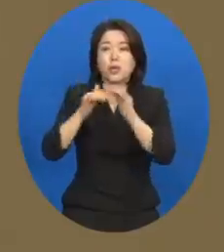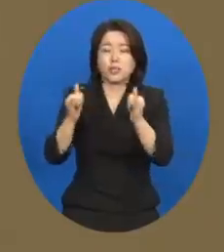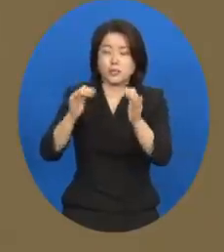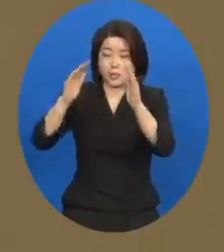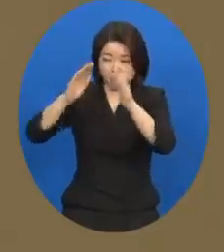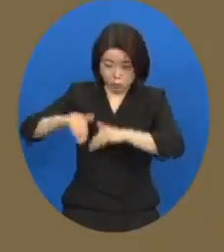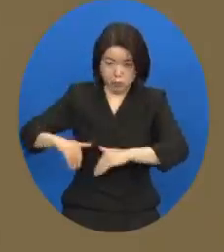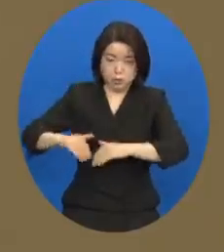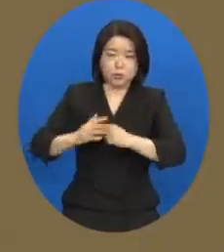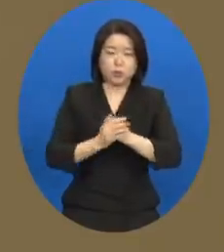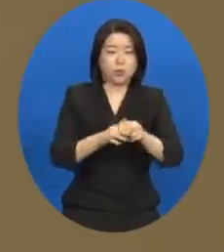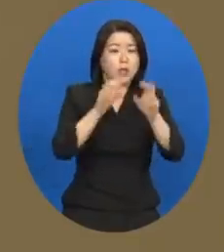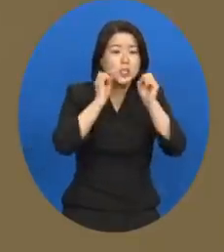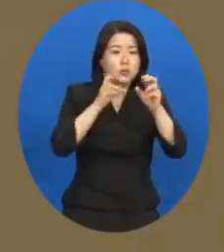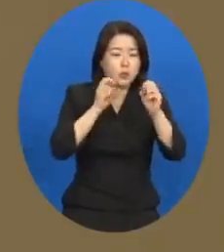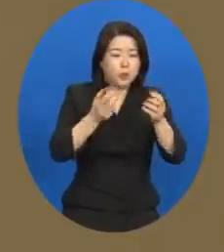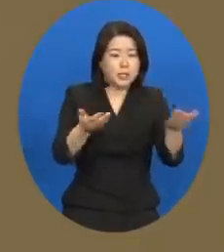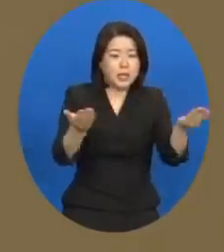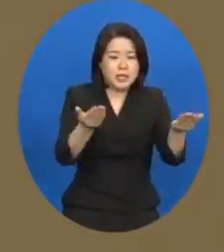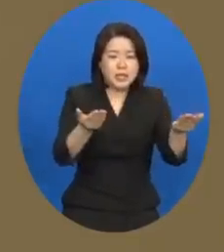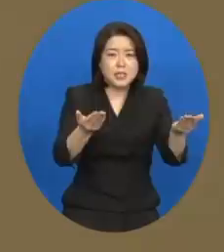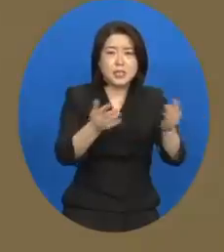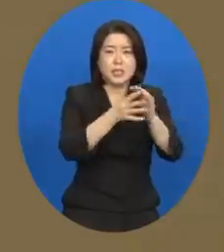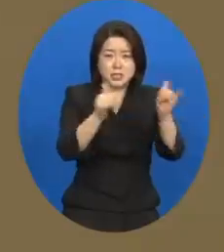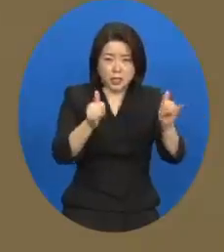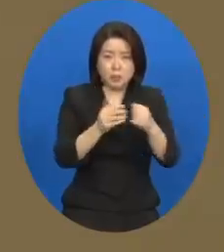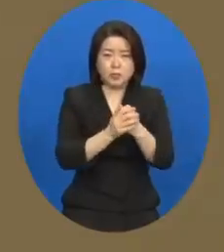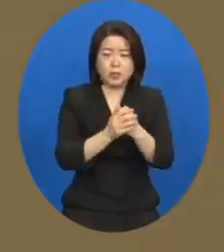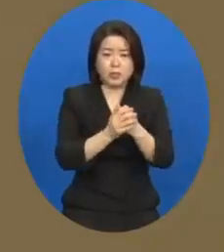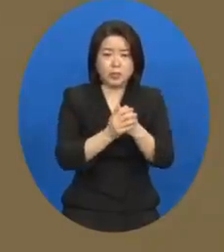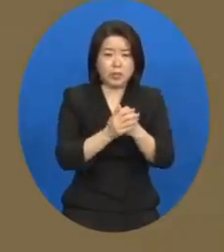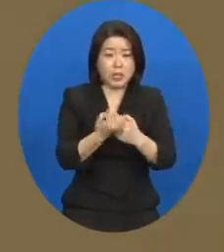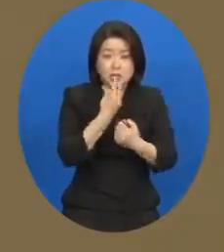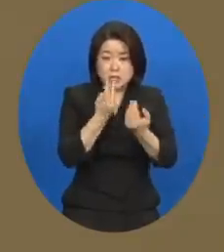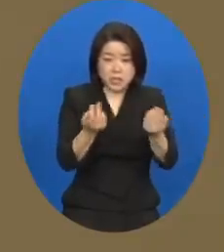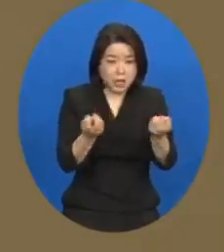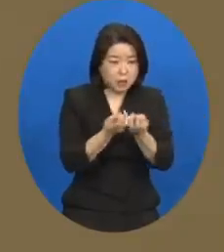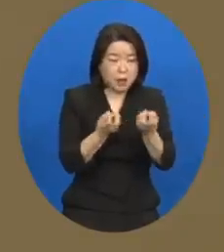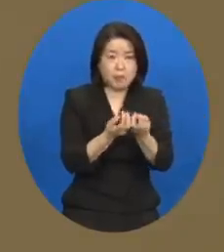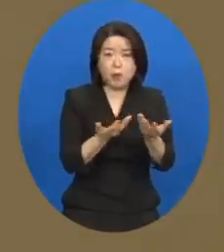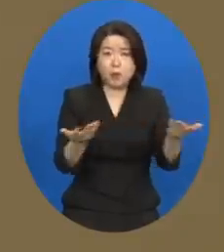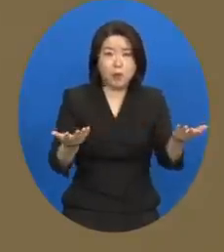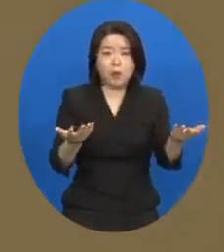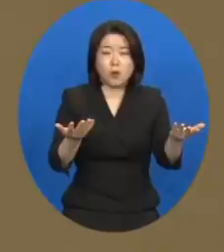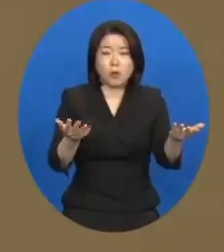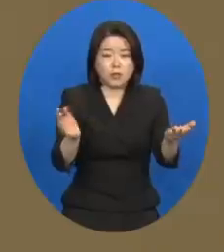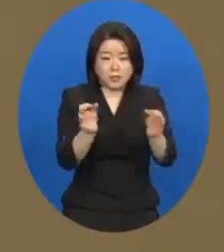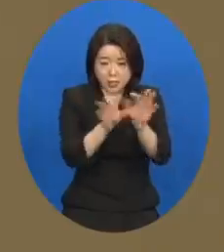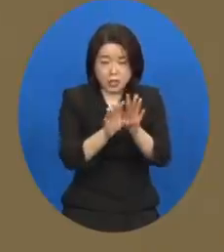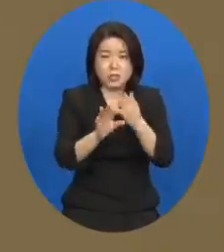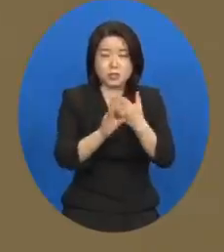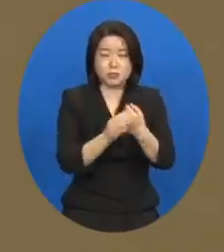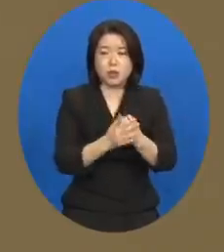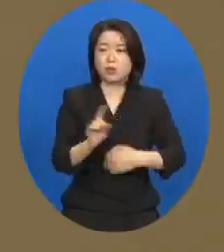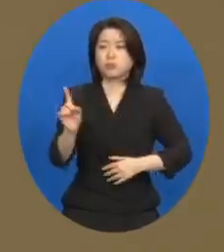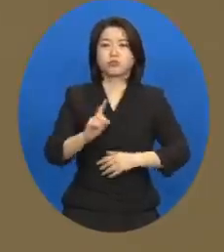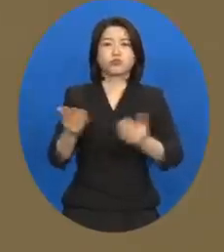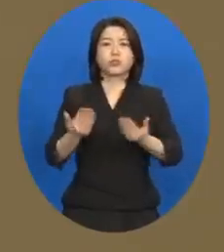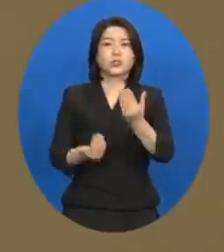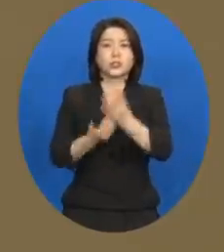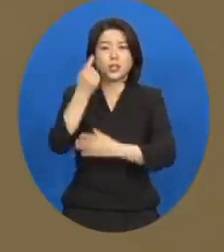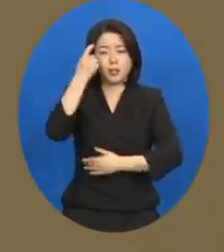무너지고 선교사님, 사역자들이 살 길이 없어지면 그러면 어떤 일이 벌어지게